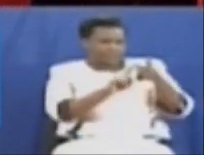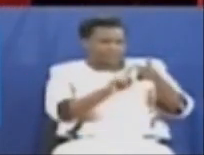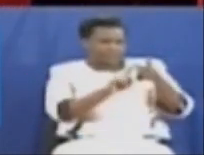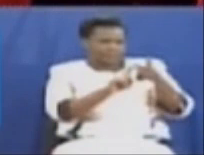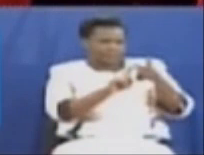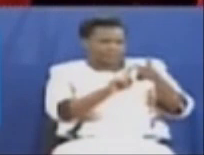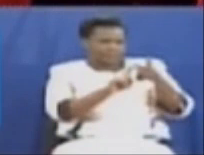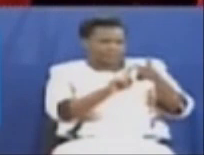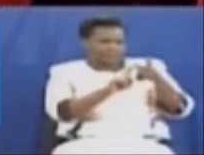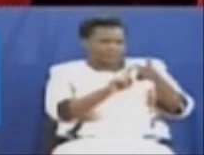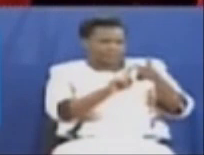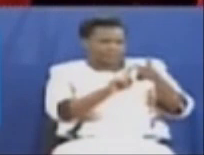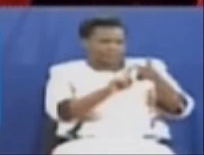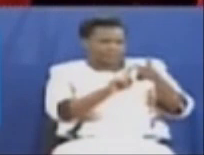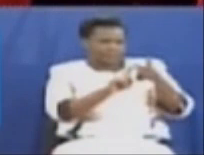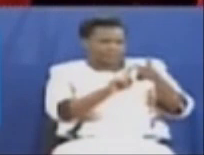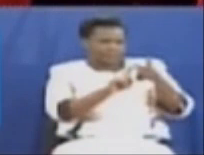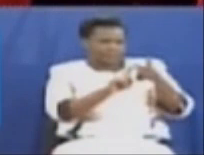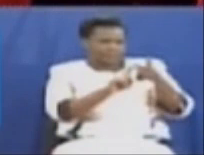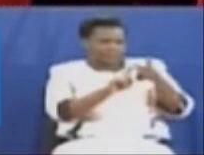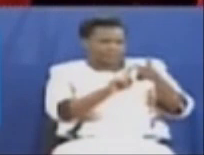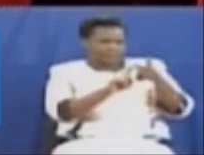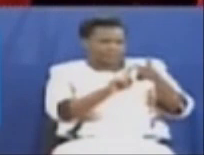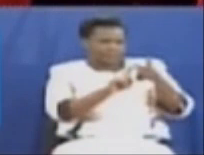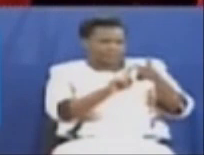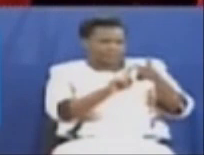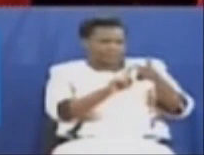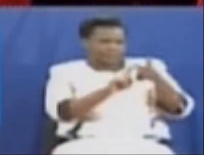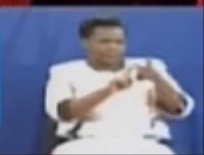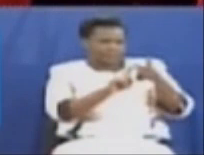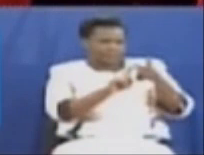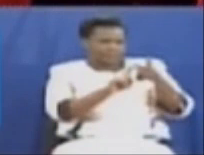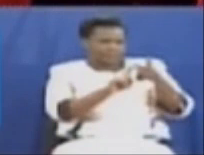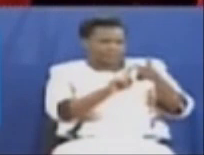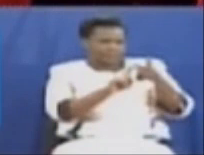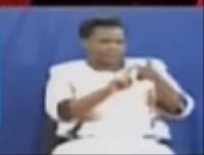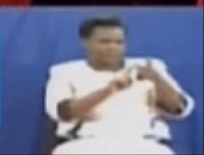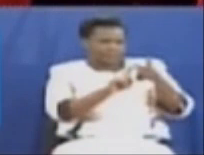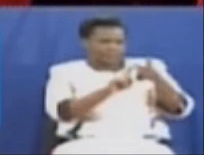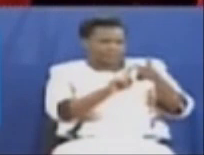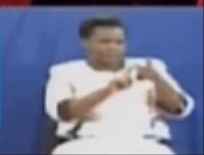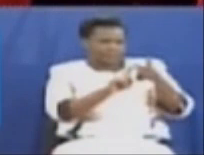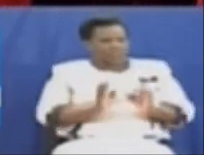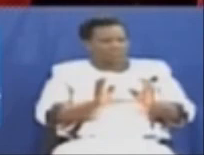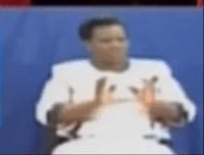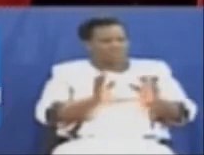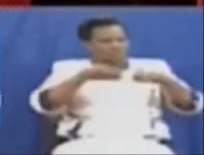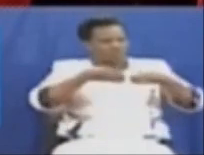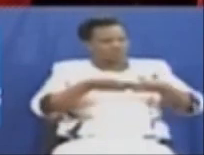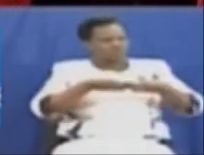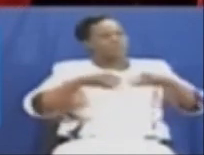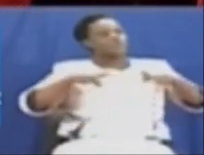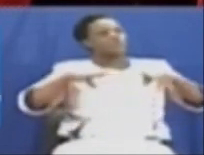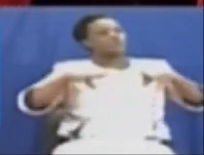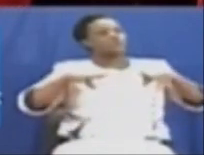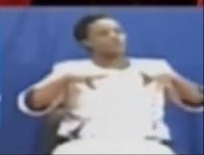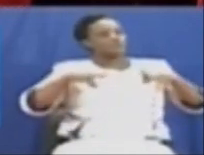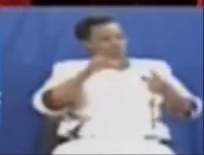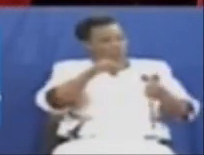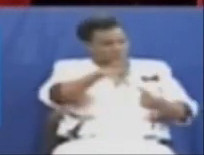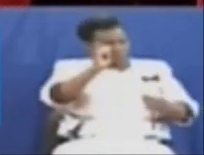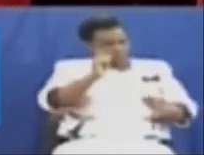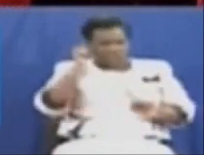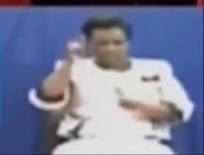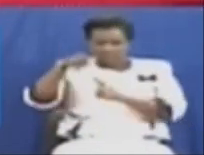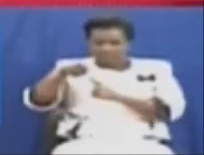Naruhusu vyama vya siasa vifanye wajibu wake wa uenezi huu na kwa huru wa haki na